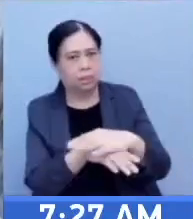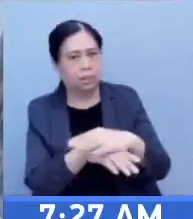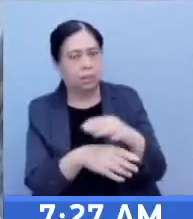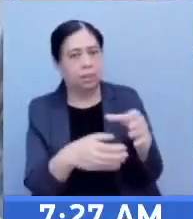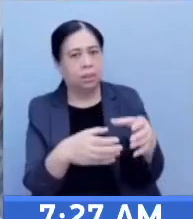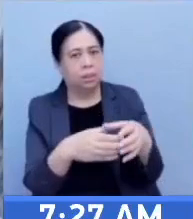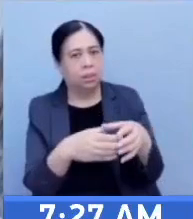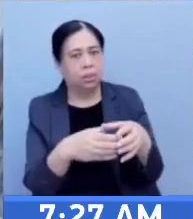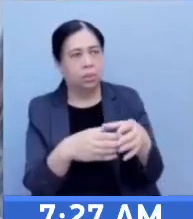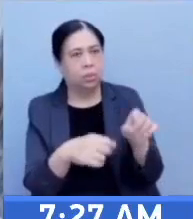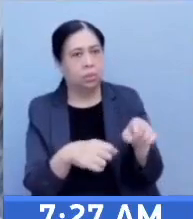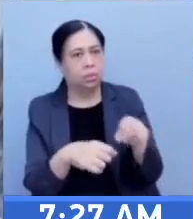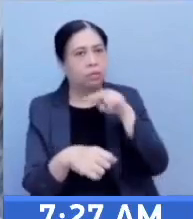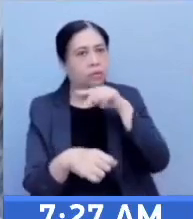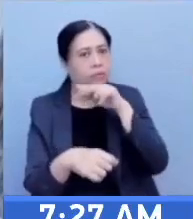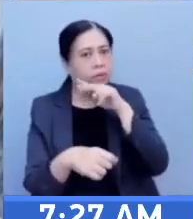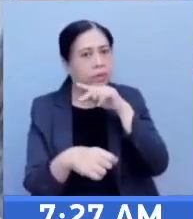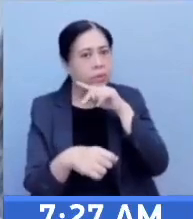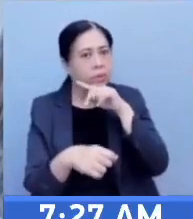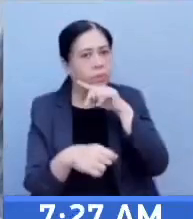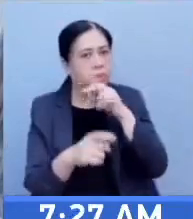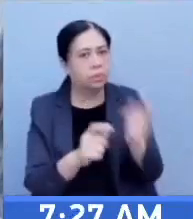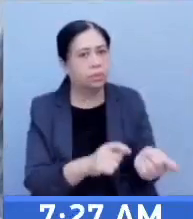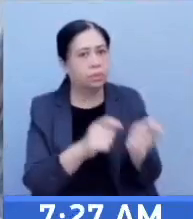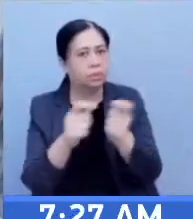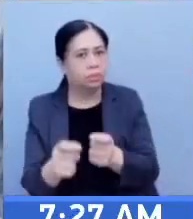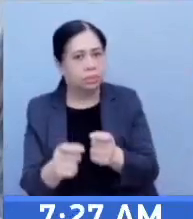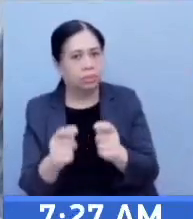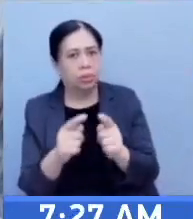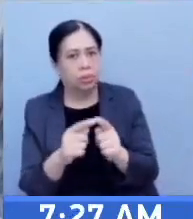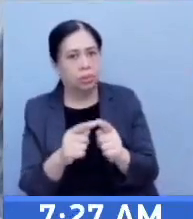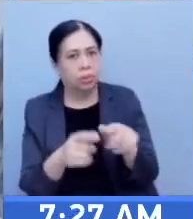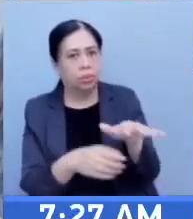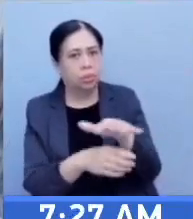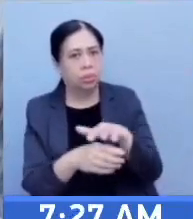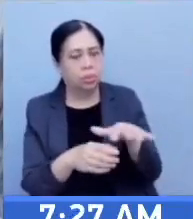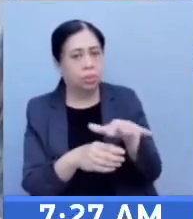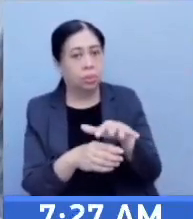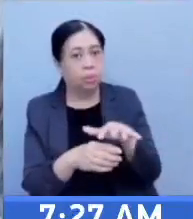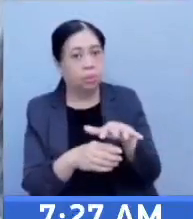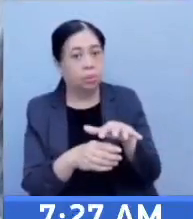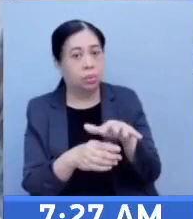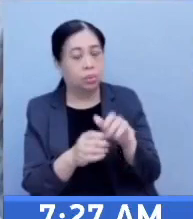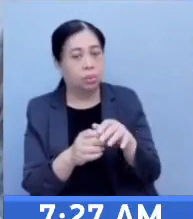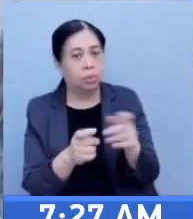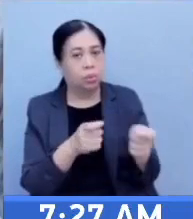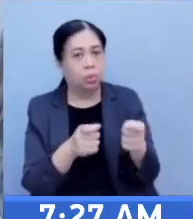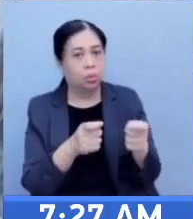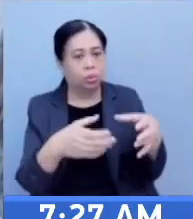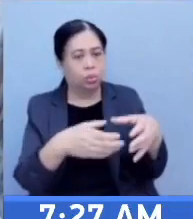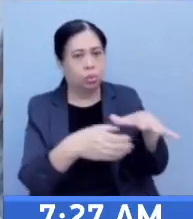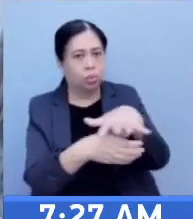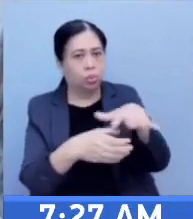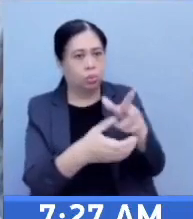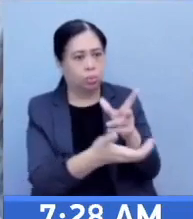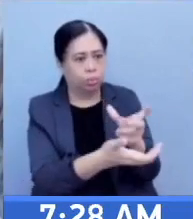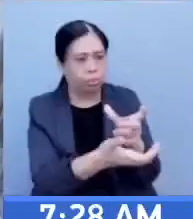yung virus sa bakuna na na-transmit doon sa control animals. Kaya po,